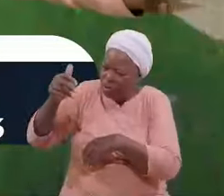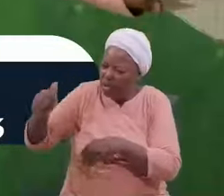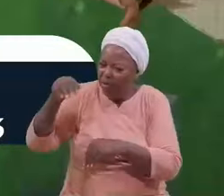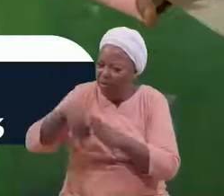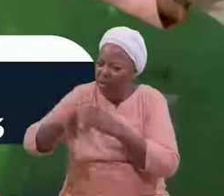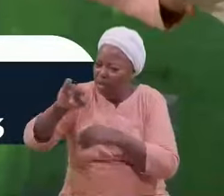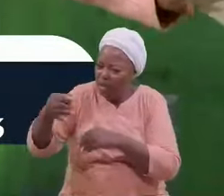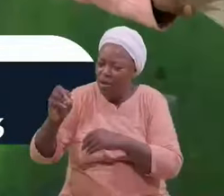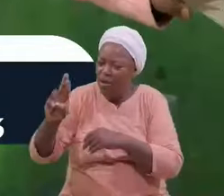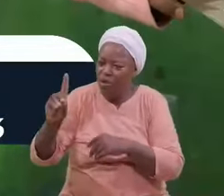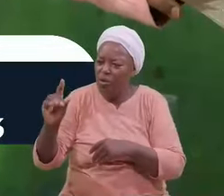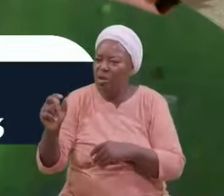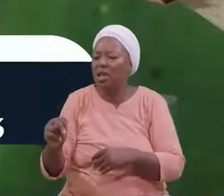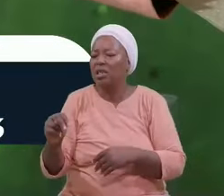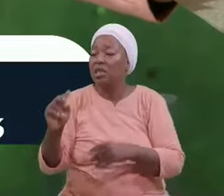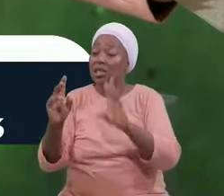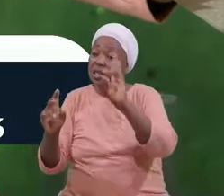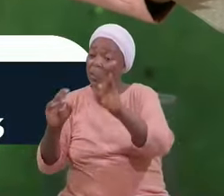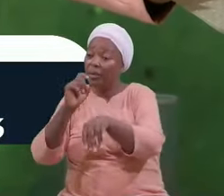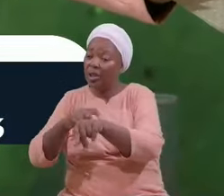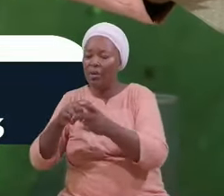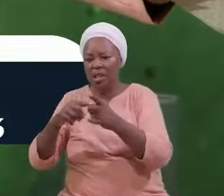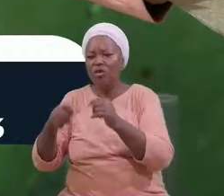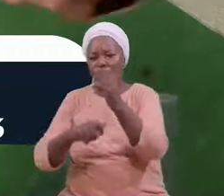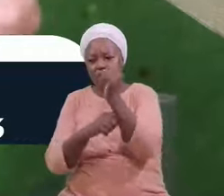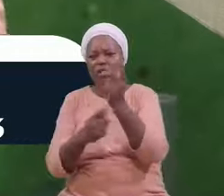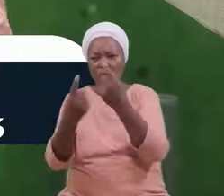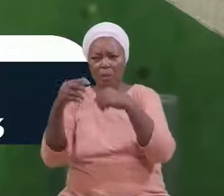et ta peau reprendra